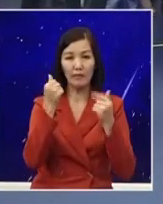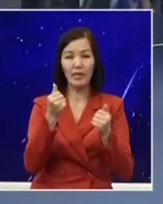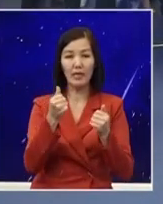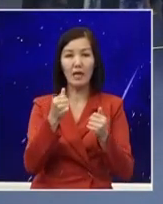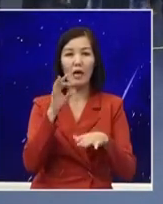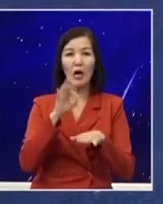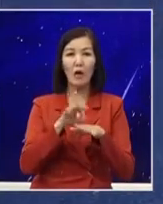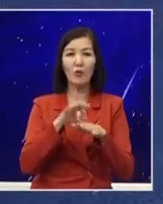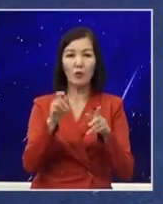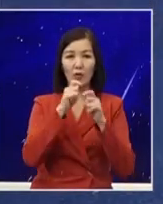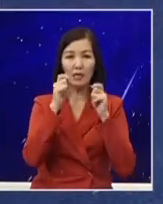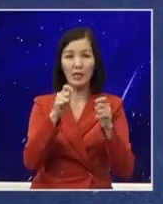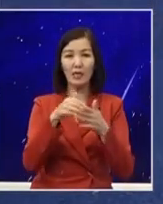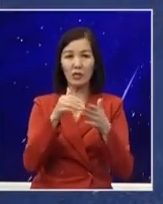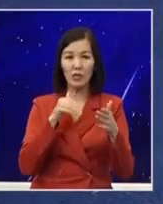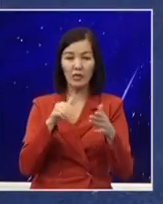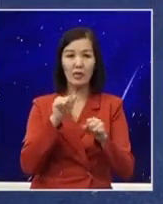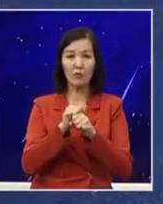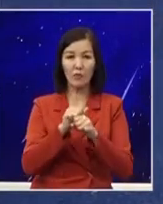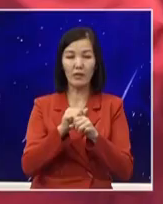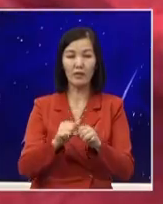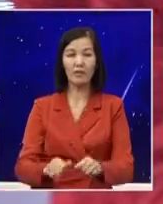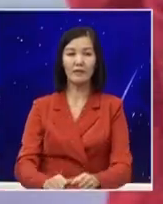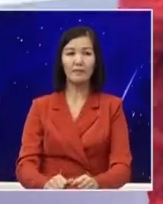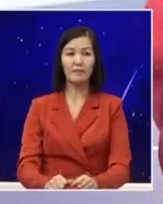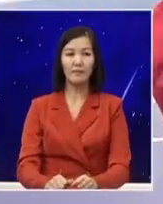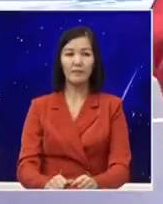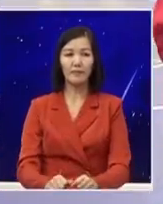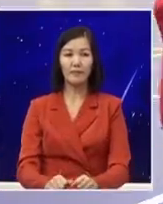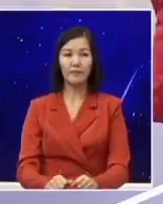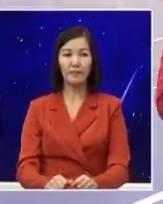Індет марапаттауларын кейінге шегірткен еді.